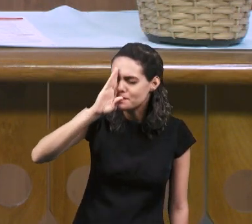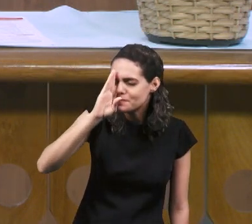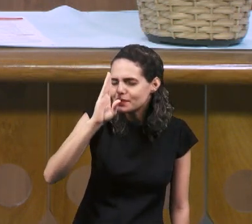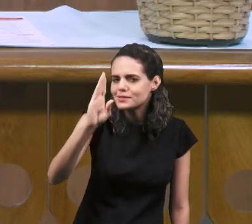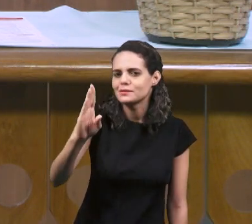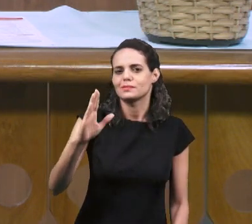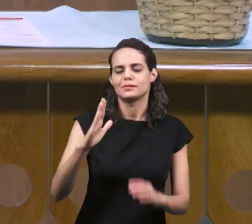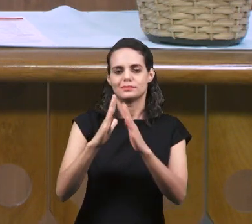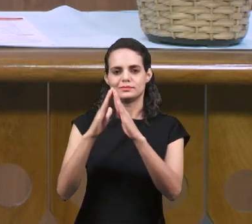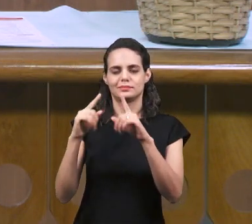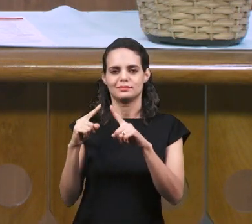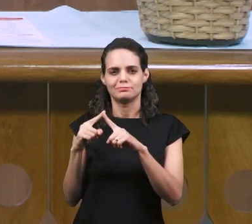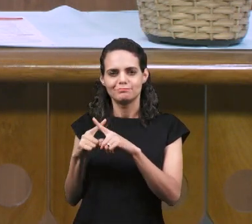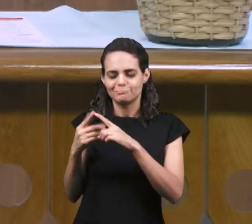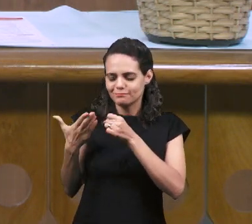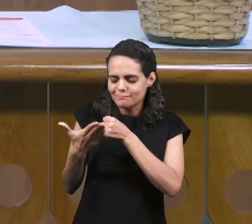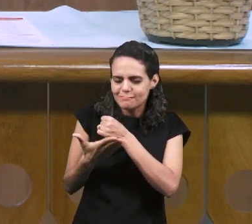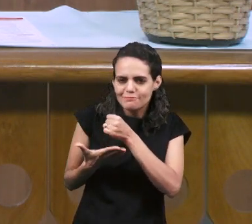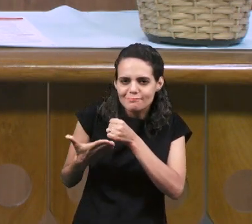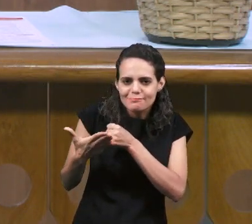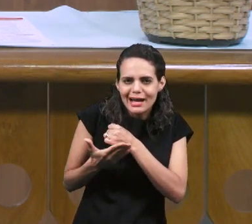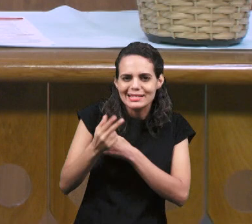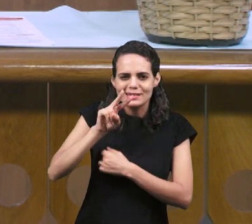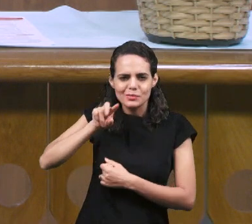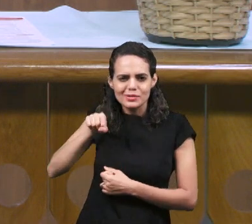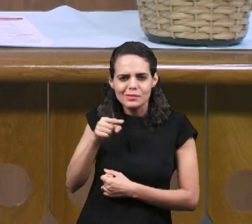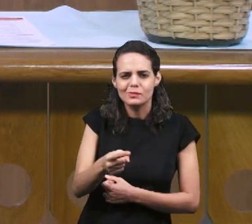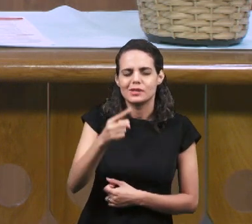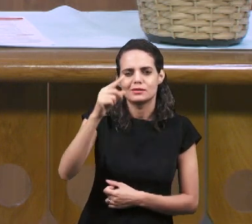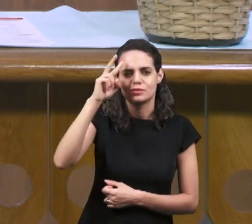que nous disons,